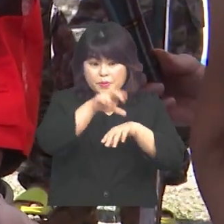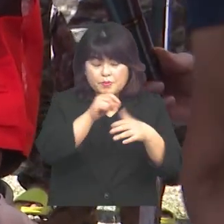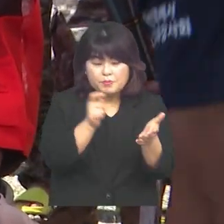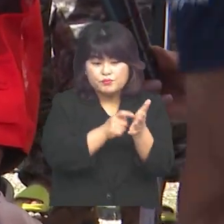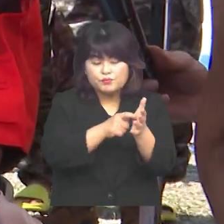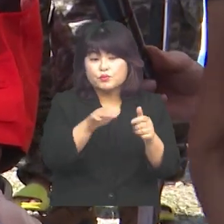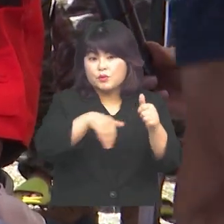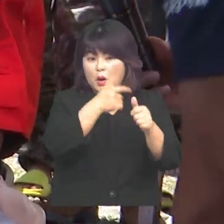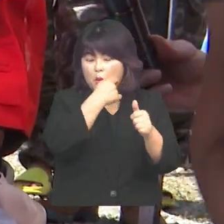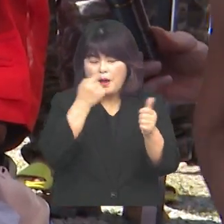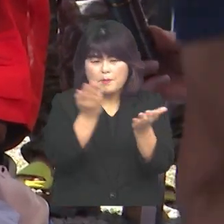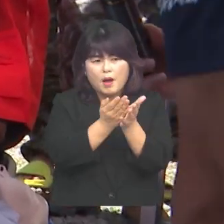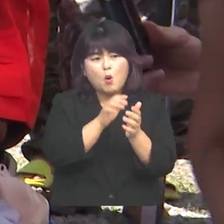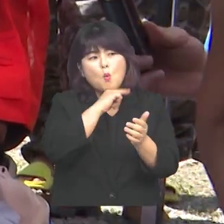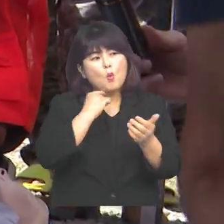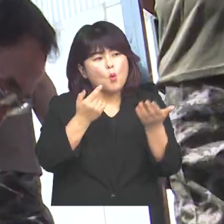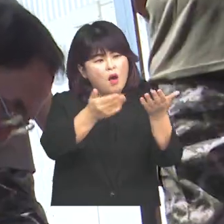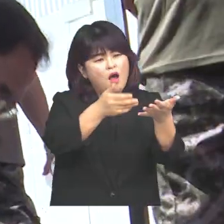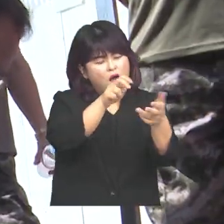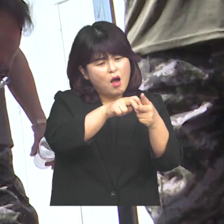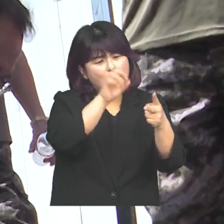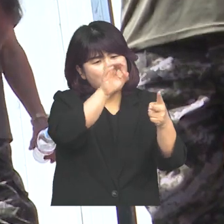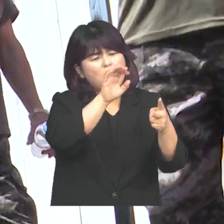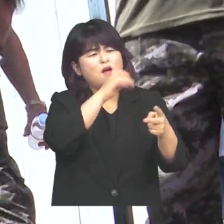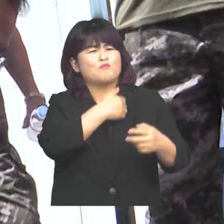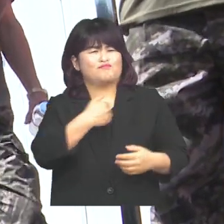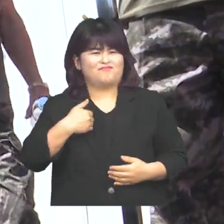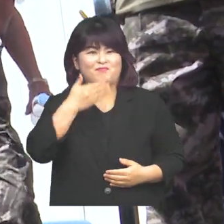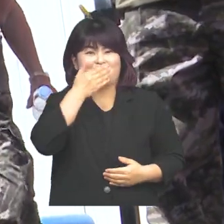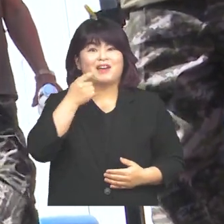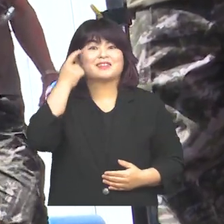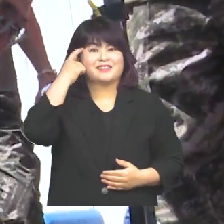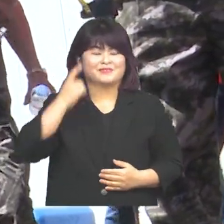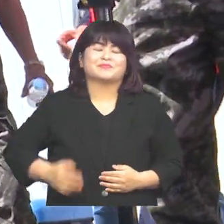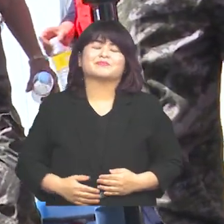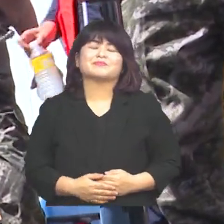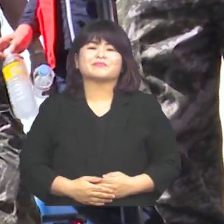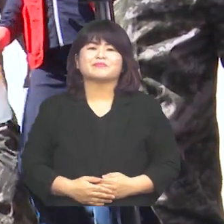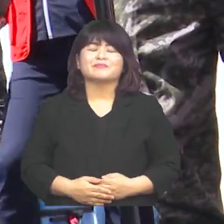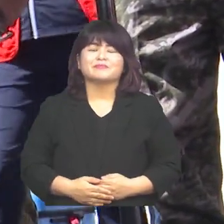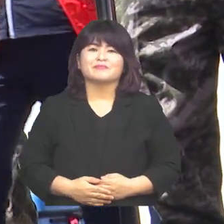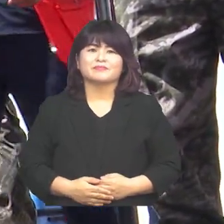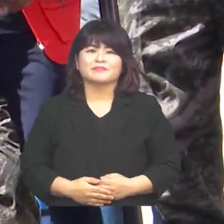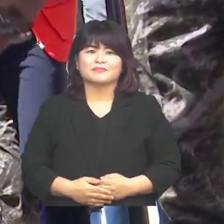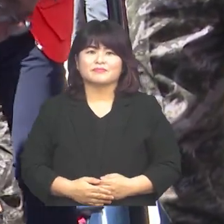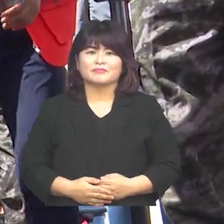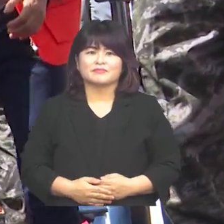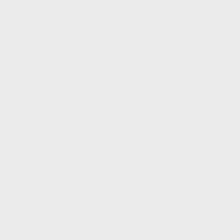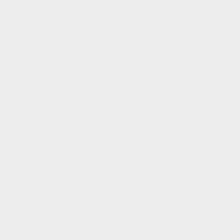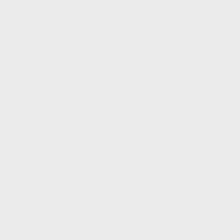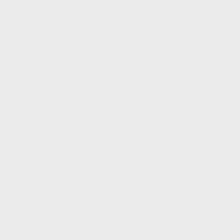긴급 상황에 대비해 훈련에 철저를 기하는 봉사단이 매우 든든하다고 말했습니다.